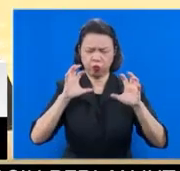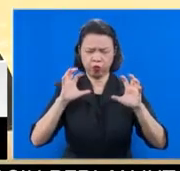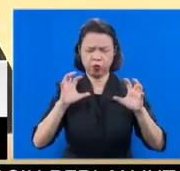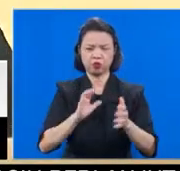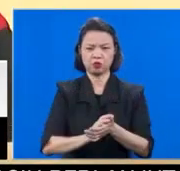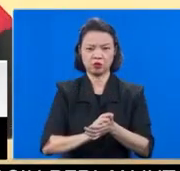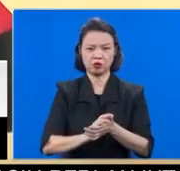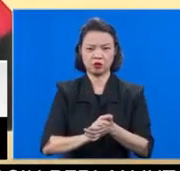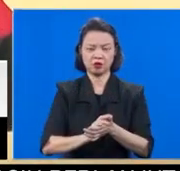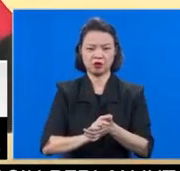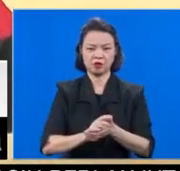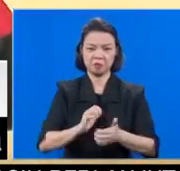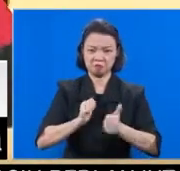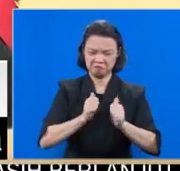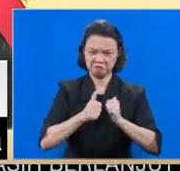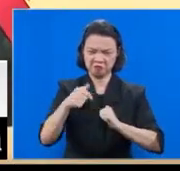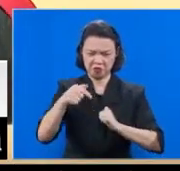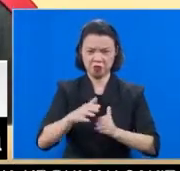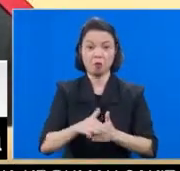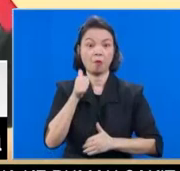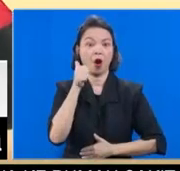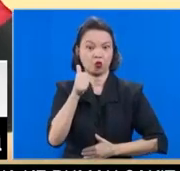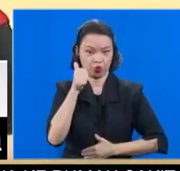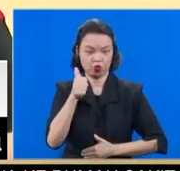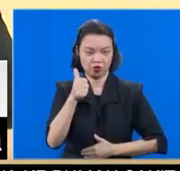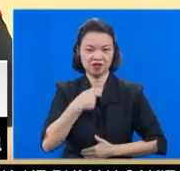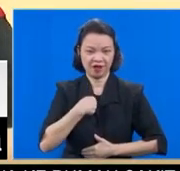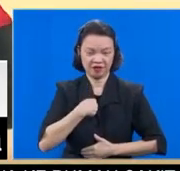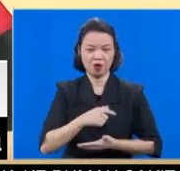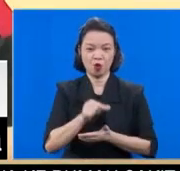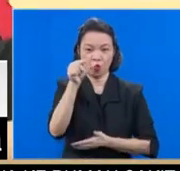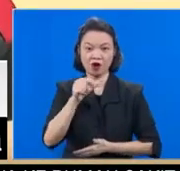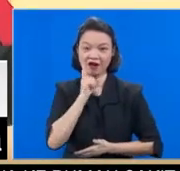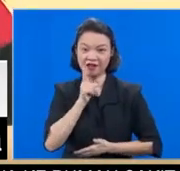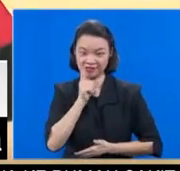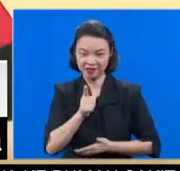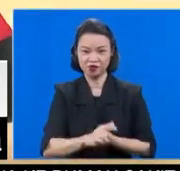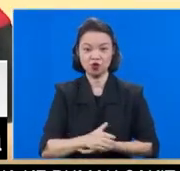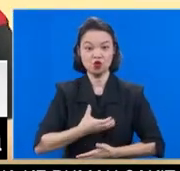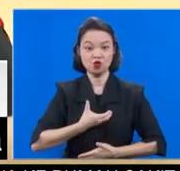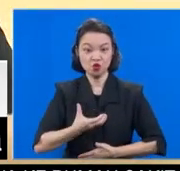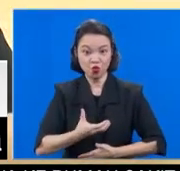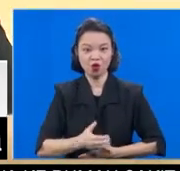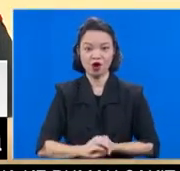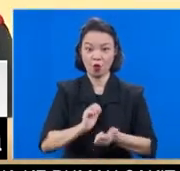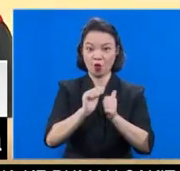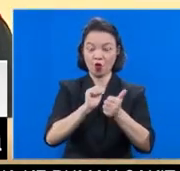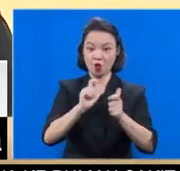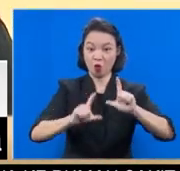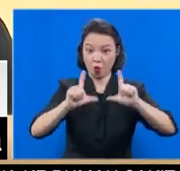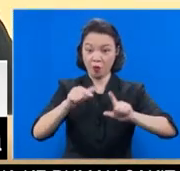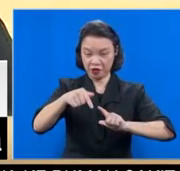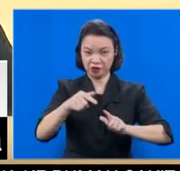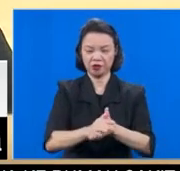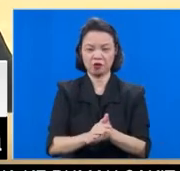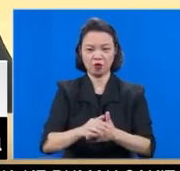ini sungguh-sungguh bagus banget. Kalau saya sebagai pelatih, saya suka banget dengan kompetisi kali ini. Karena persaingannya ketat,